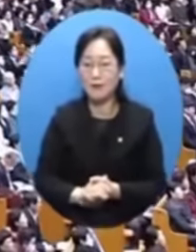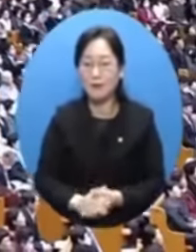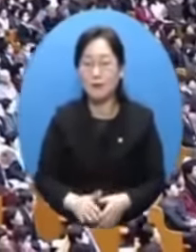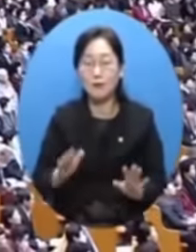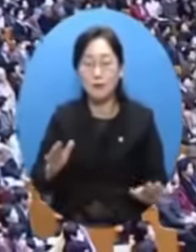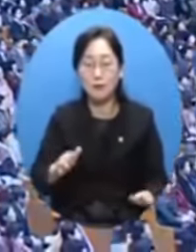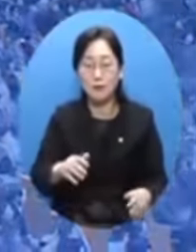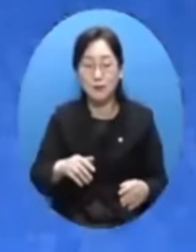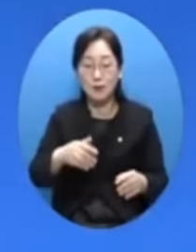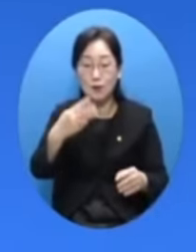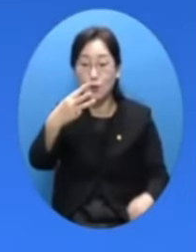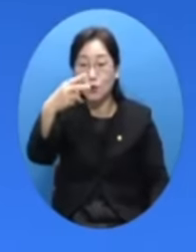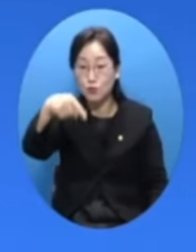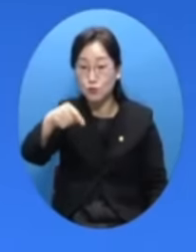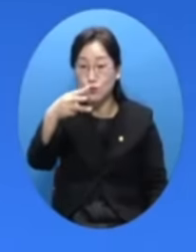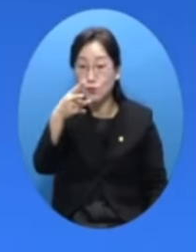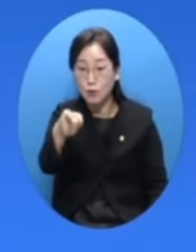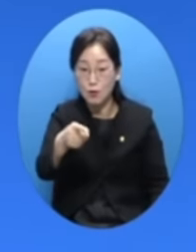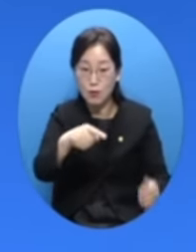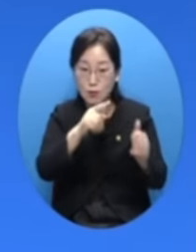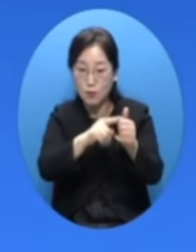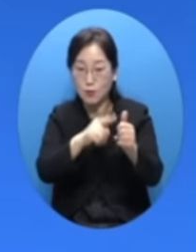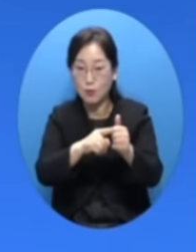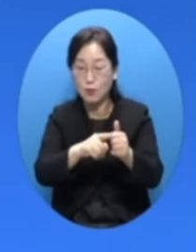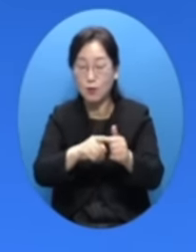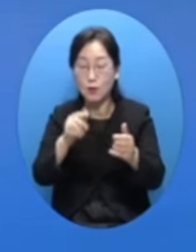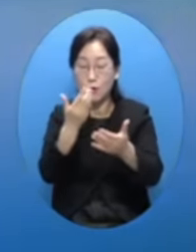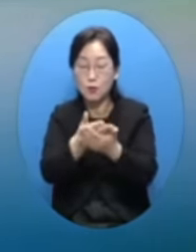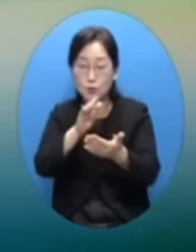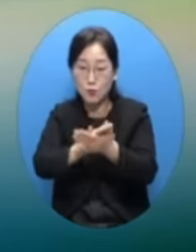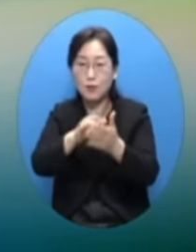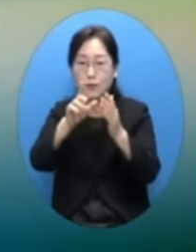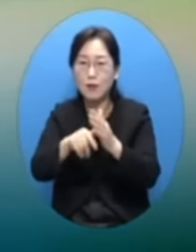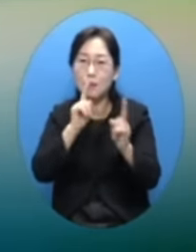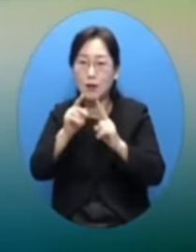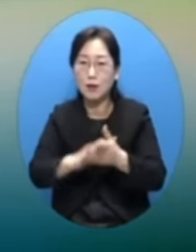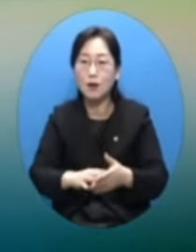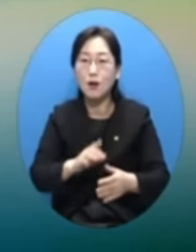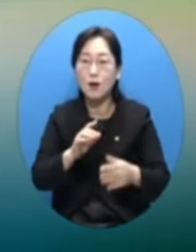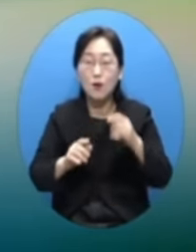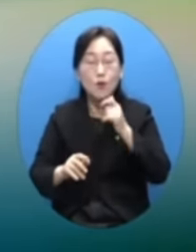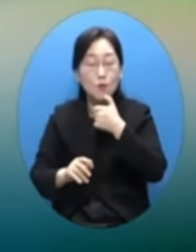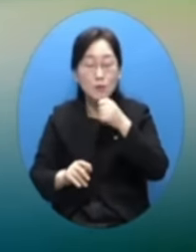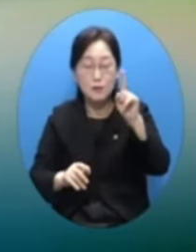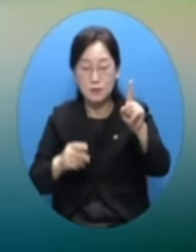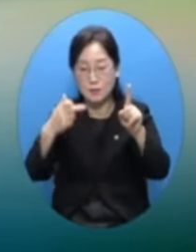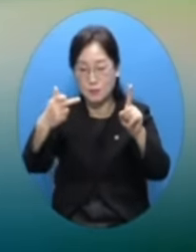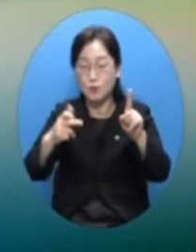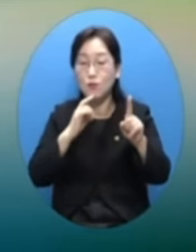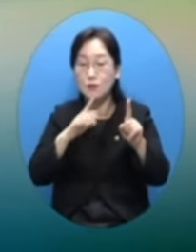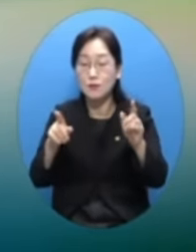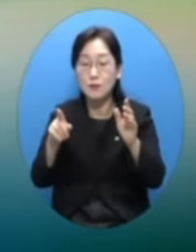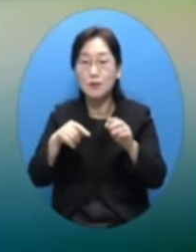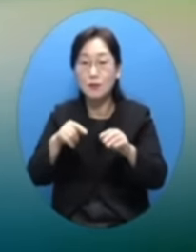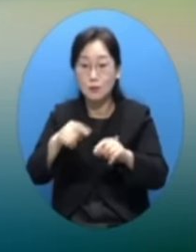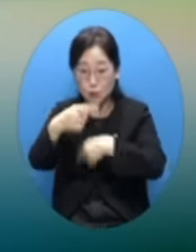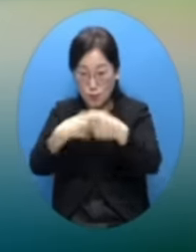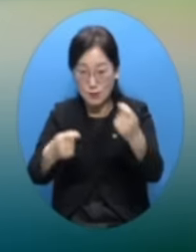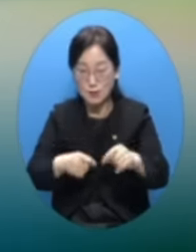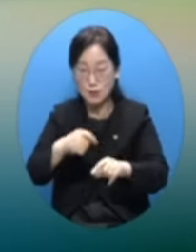그가 종교개혁 때 부르셨던 말씀 로마서 1장 10절입니다. 오직 의인은 믿음으로 말미암아 살리라. 따라하십시다.